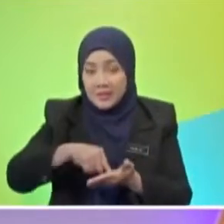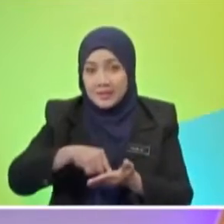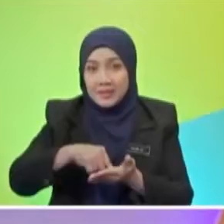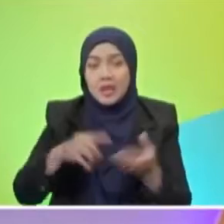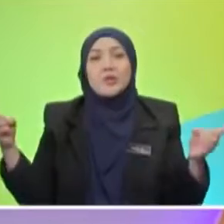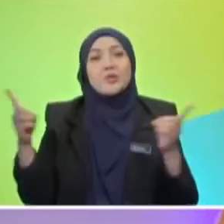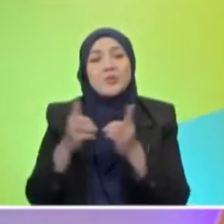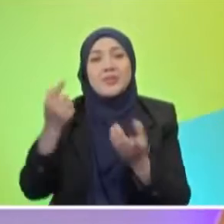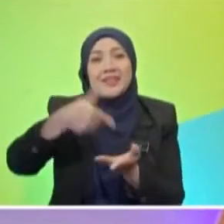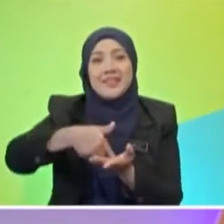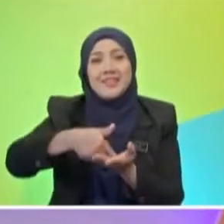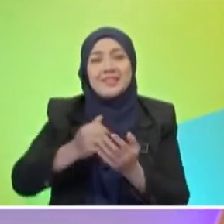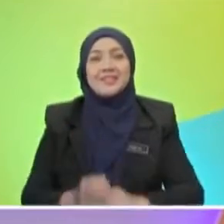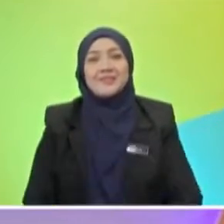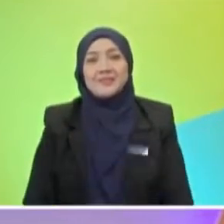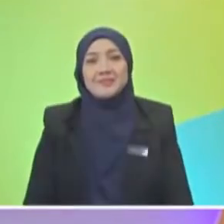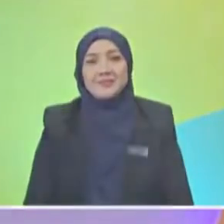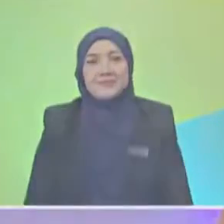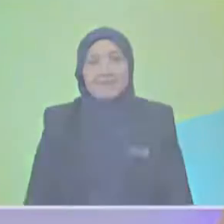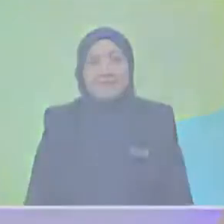mana-mana, hanya di slot tahap 1.